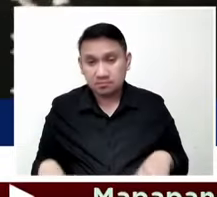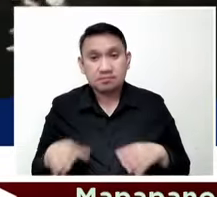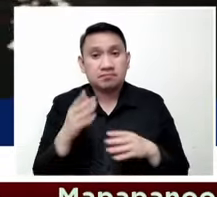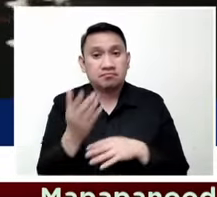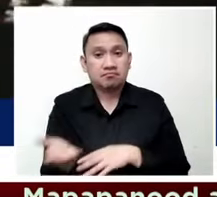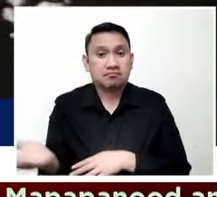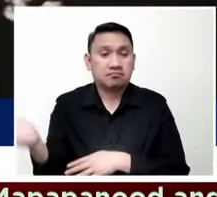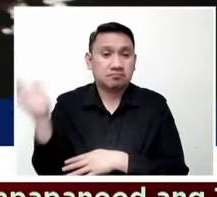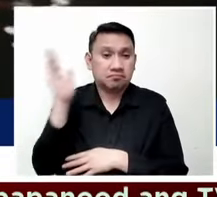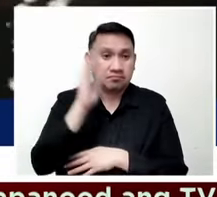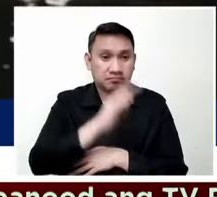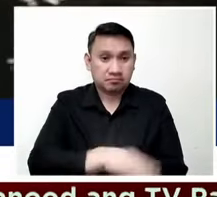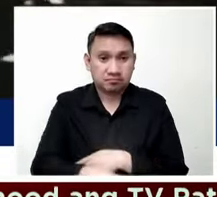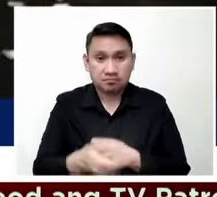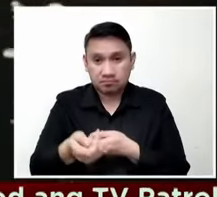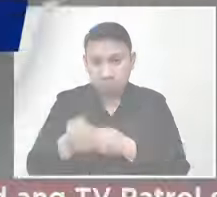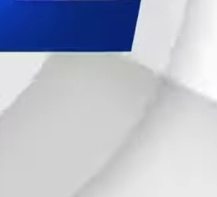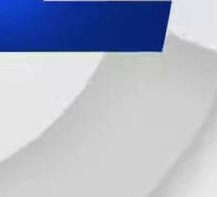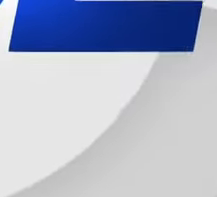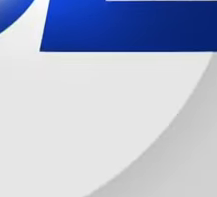sa West Philippine Sea.